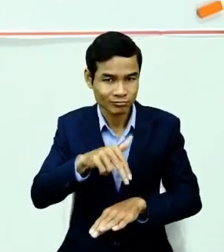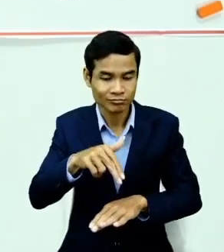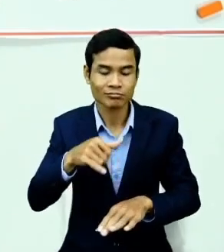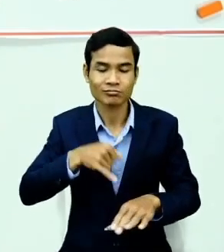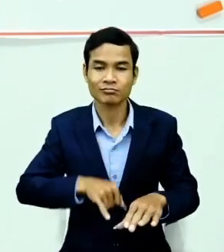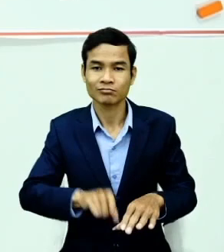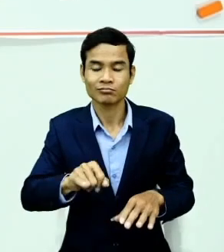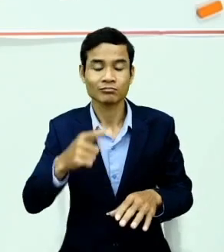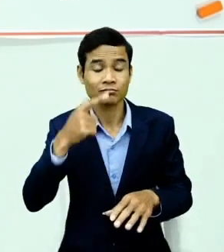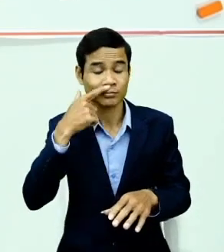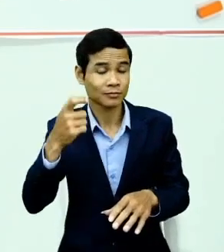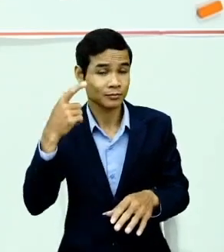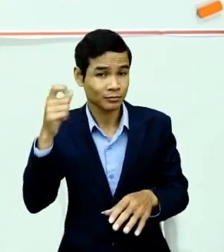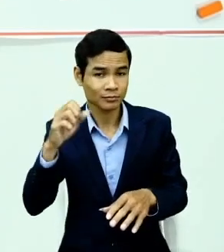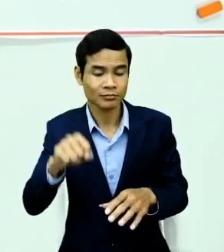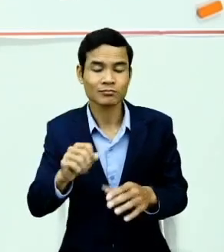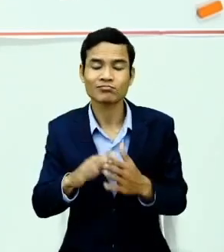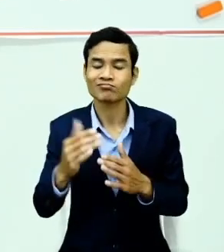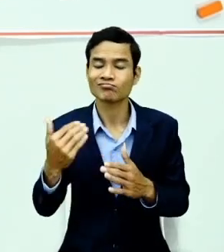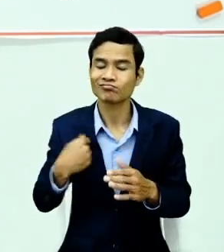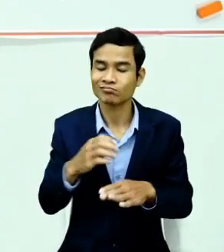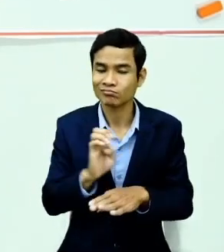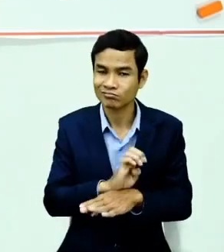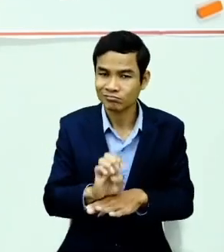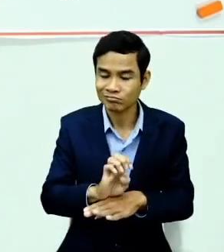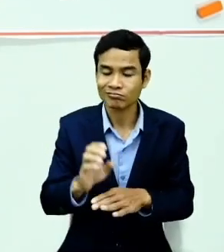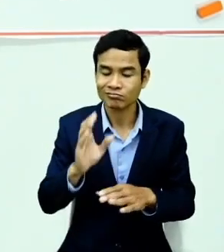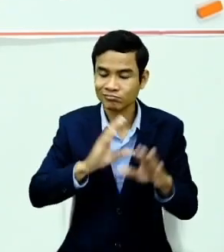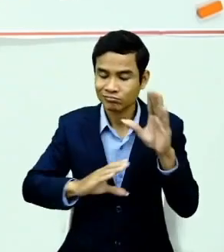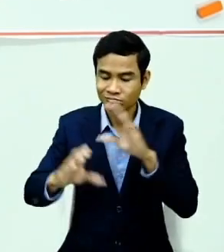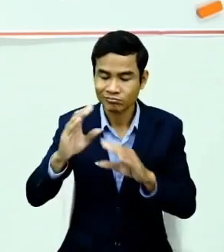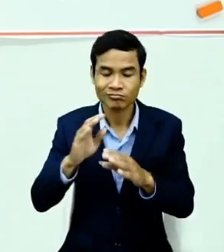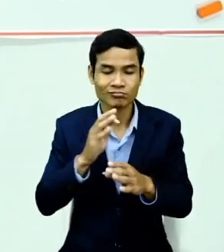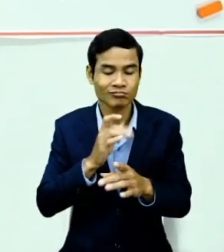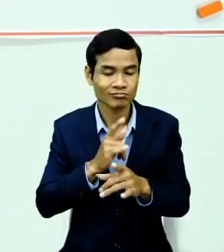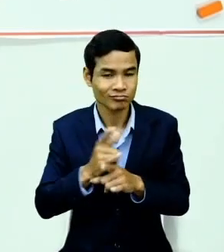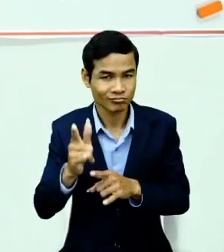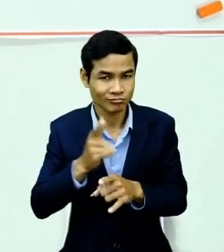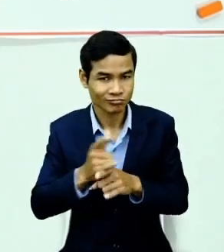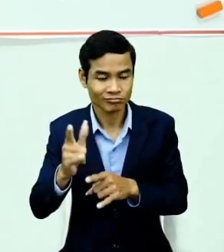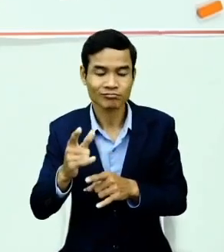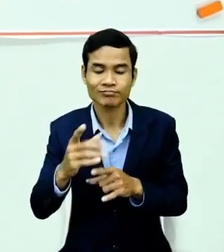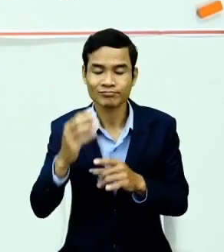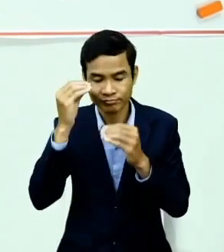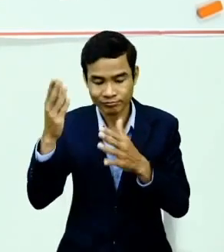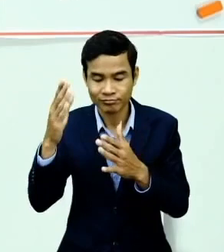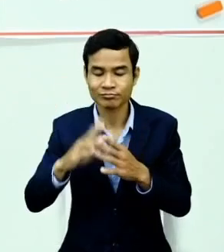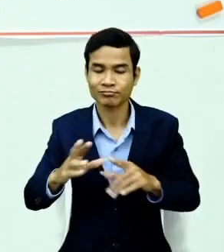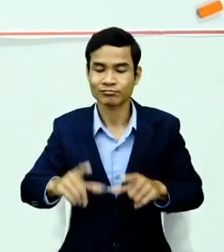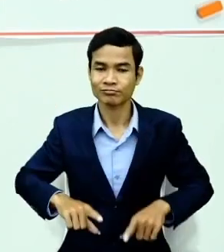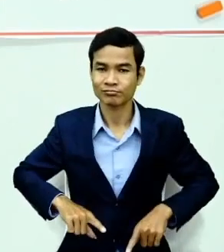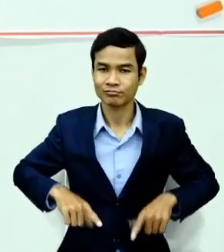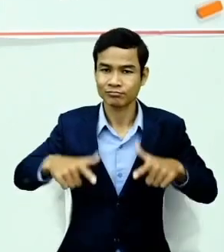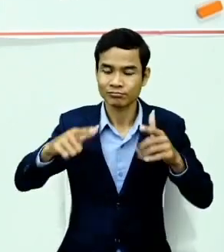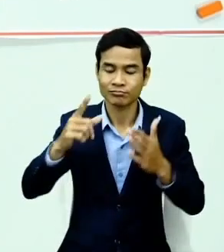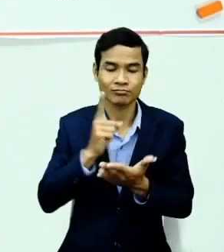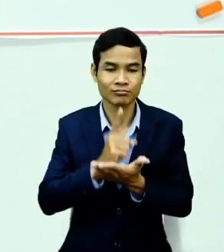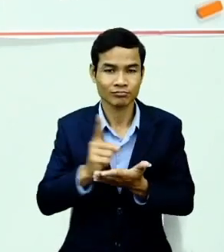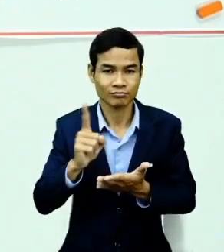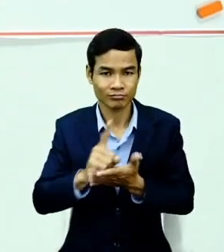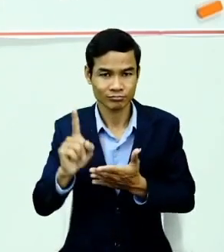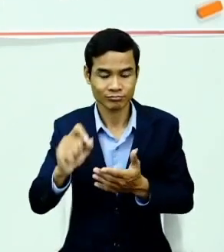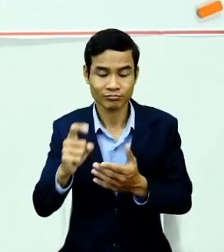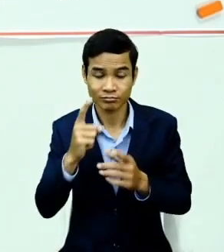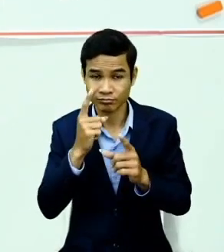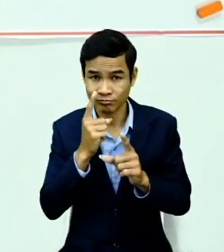mà đo bụng mặt đáy chà cứ con miên phía đặc cách rột xí chà đảm bấy cục công chi hiệp cửa xá nâng tạm